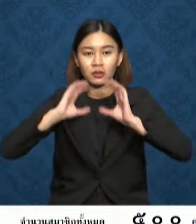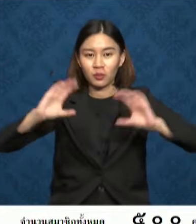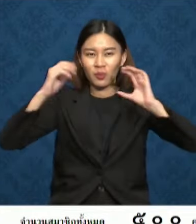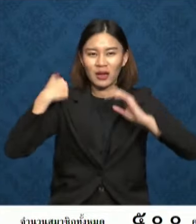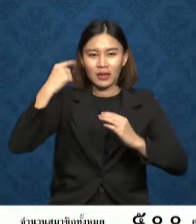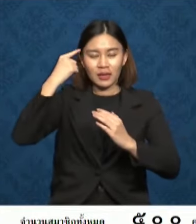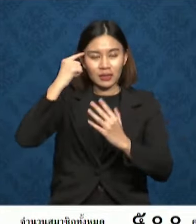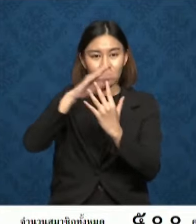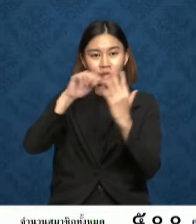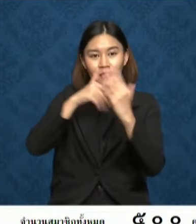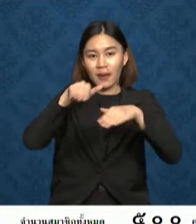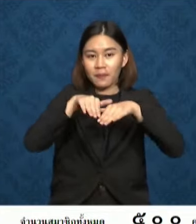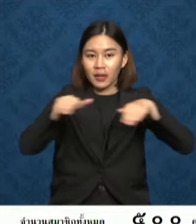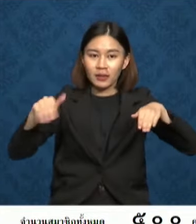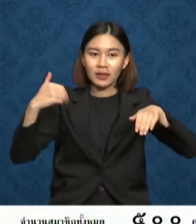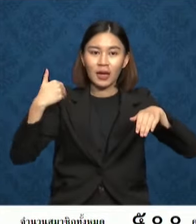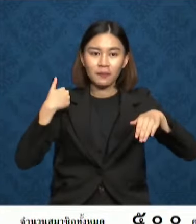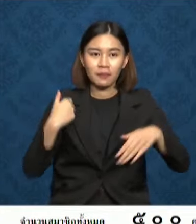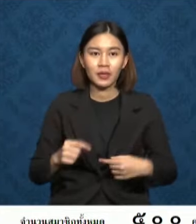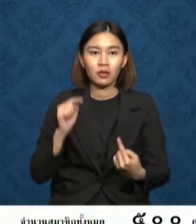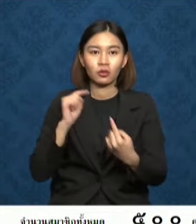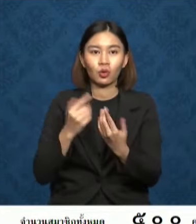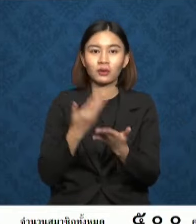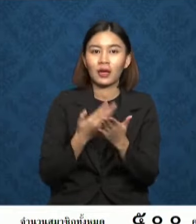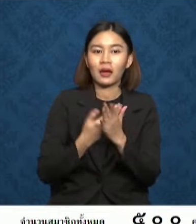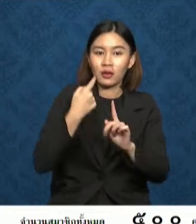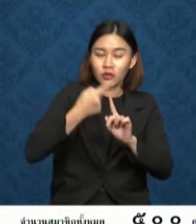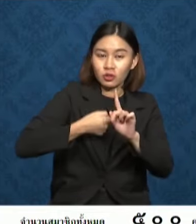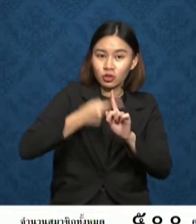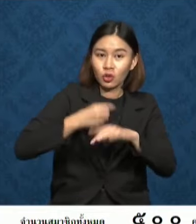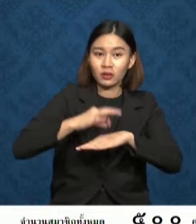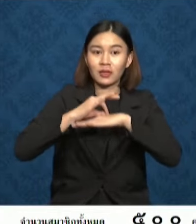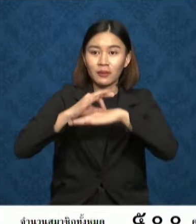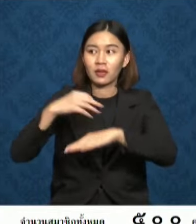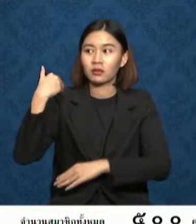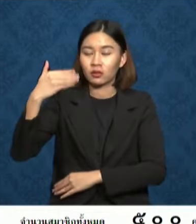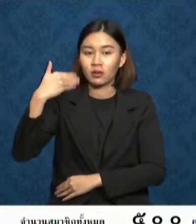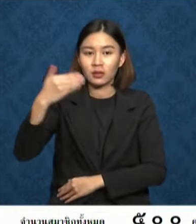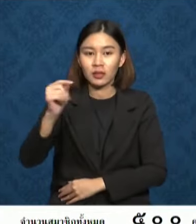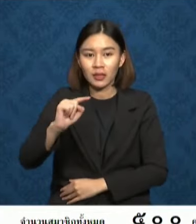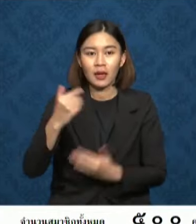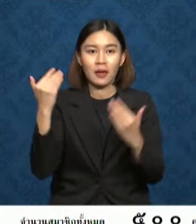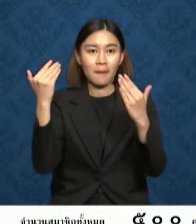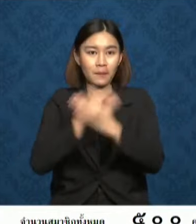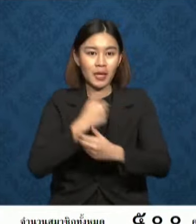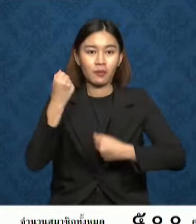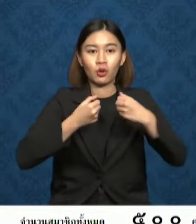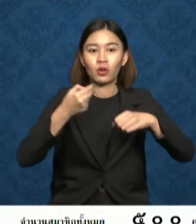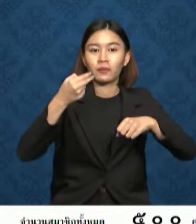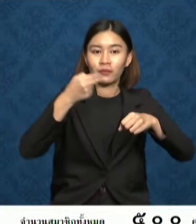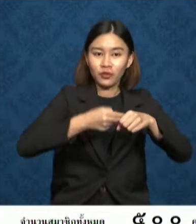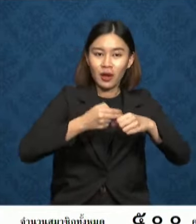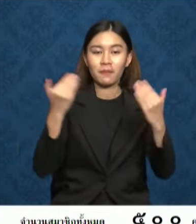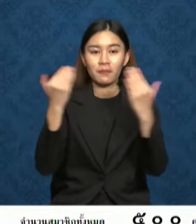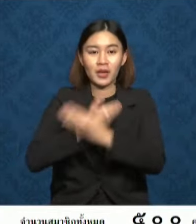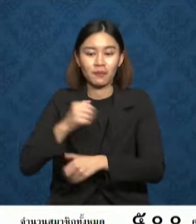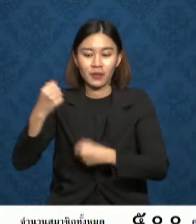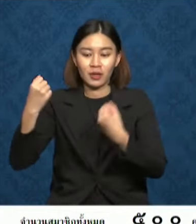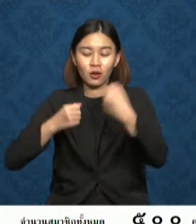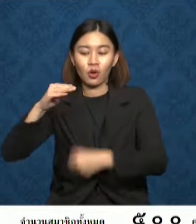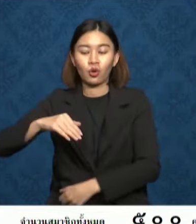ีการวางมาตรการครัที่บอกวาบนดาค่าเช่ารถประจำตำแหน่งต่อจากนี้ไปเปลี่ยจากรถสนดาบให้เปรถ EV